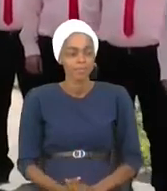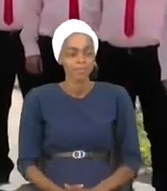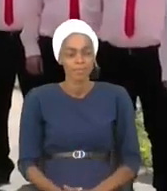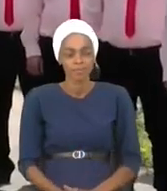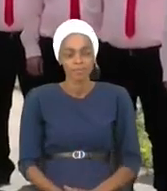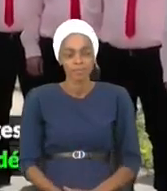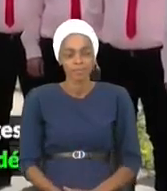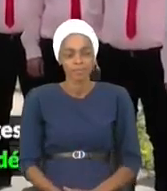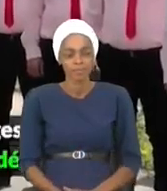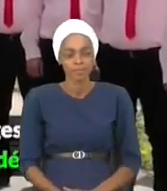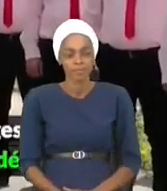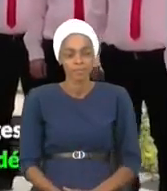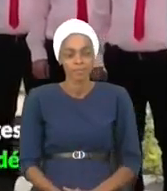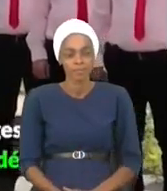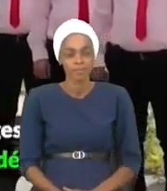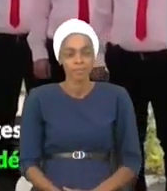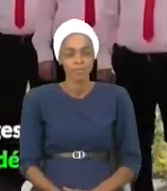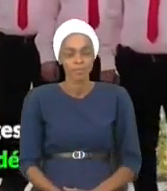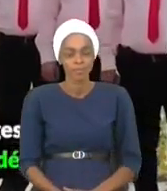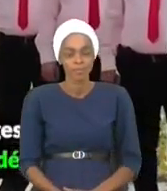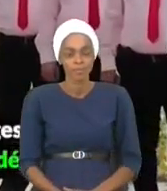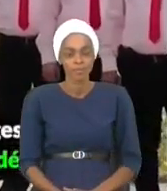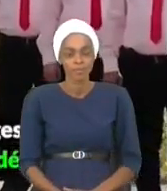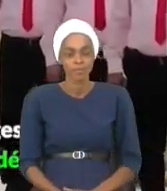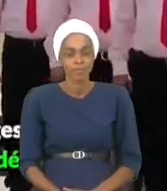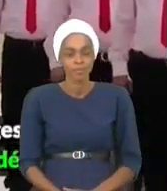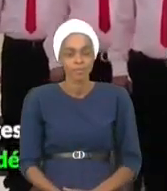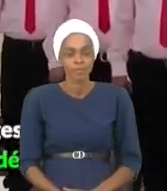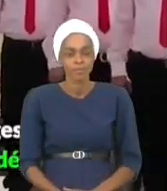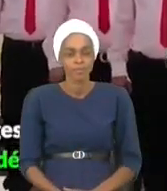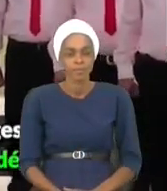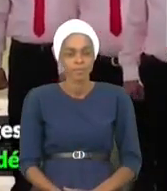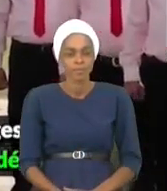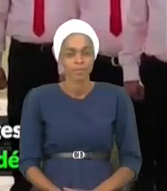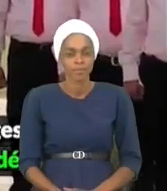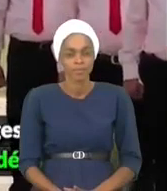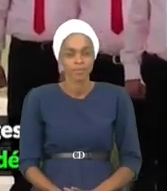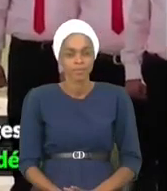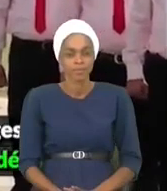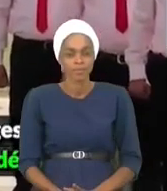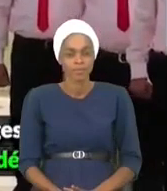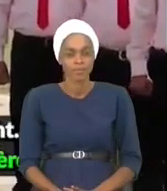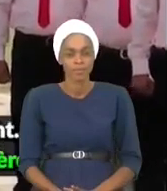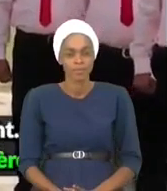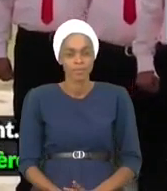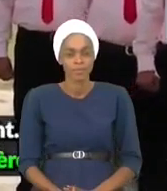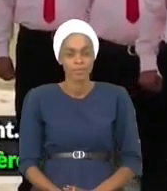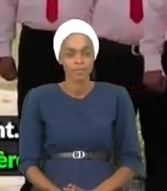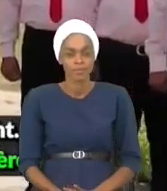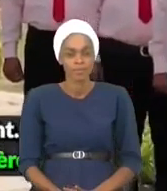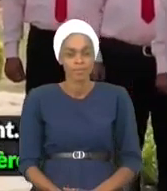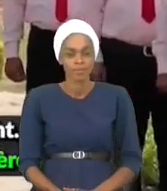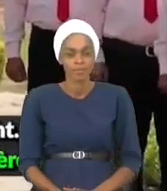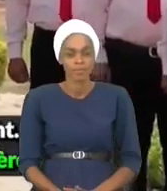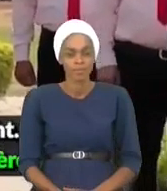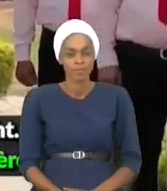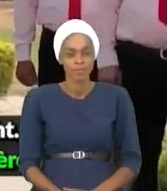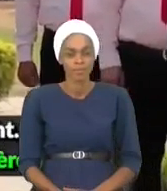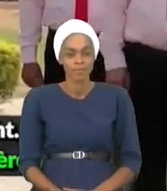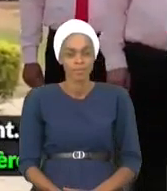ليا سوري، مش متروك لي وحدي لظروفي وأموري، أنت